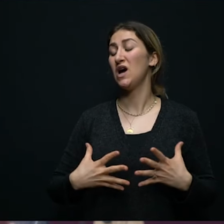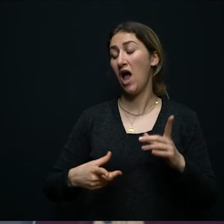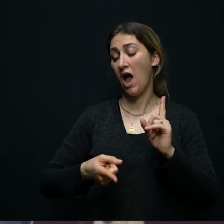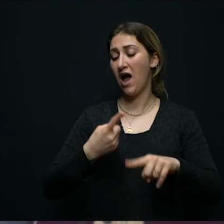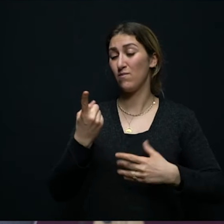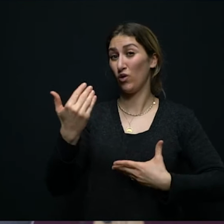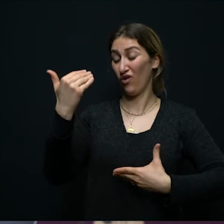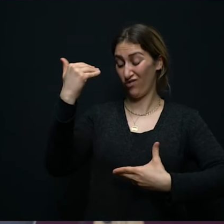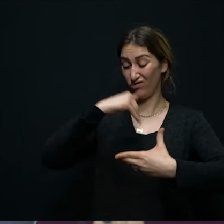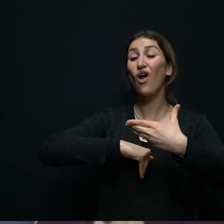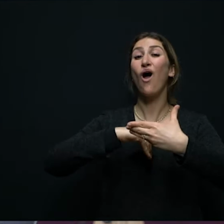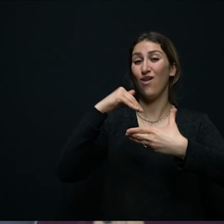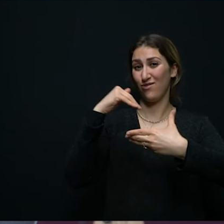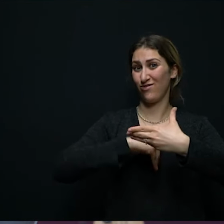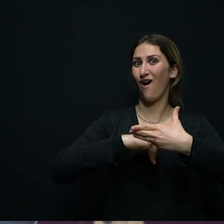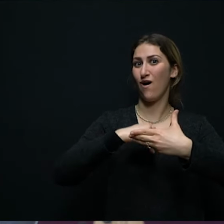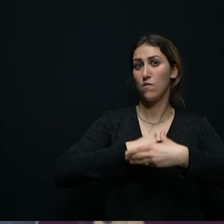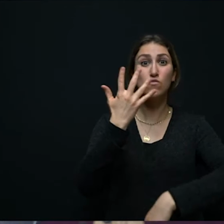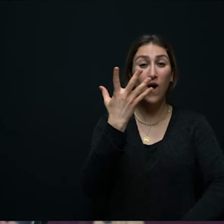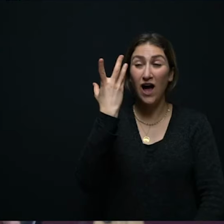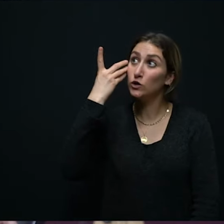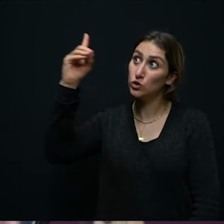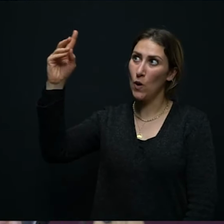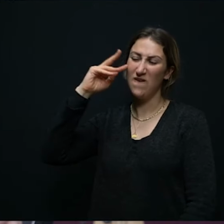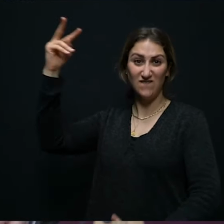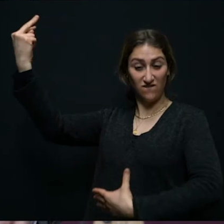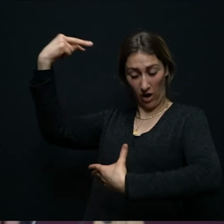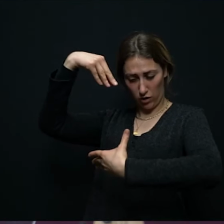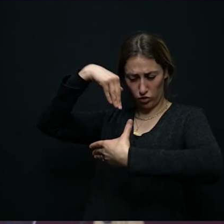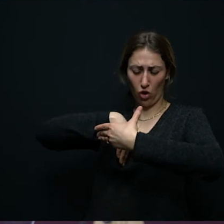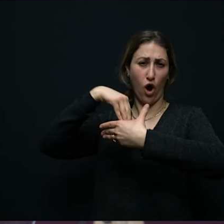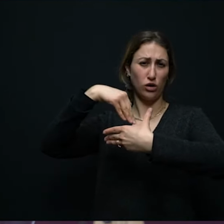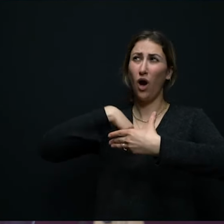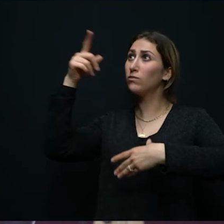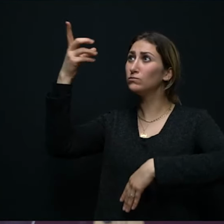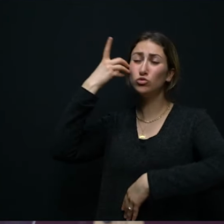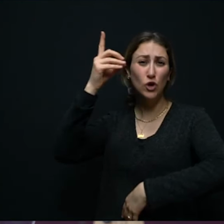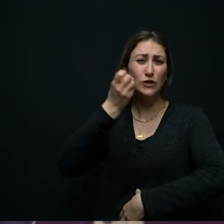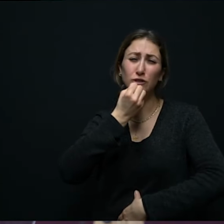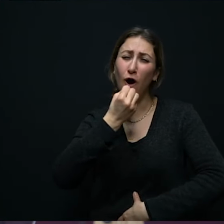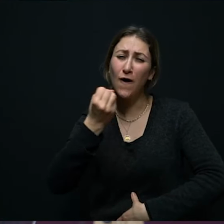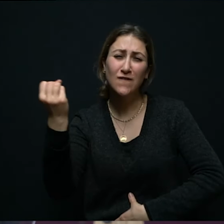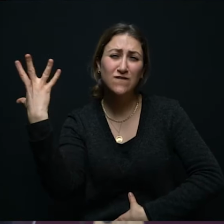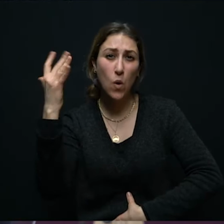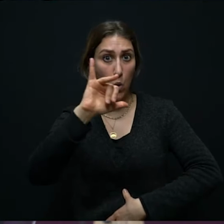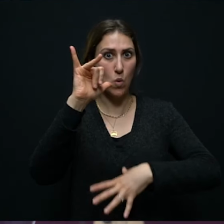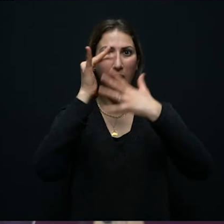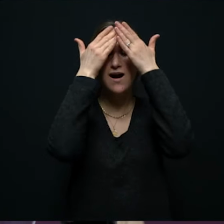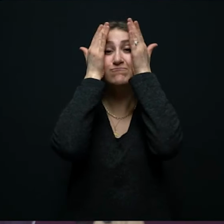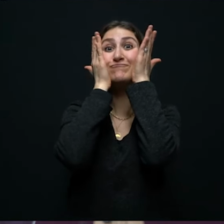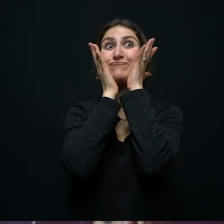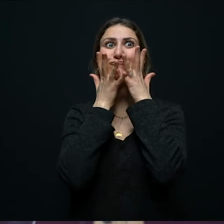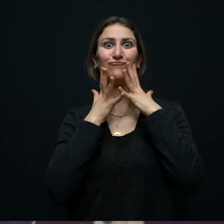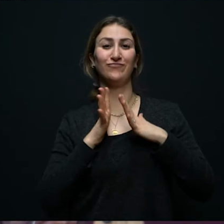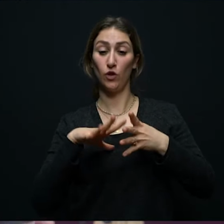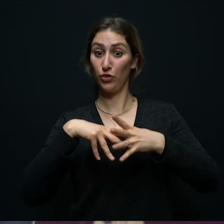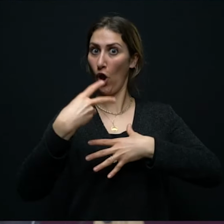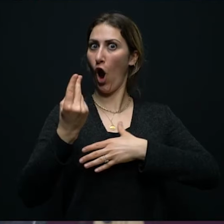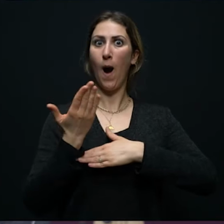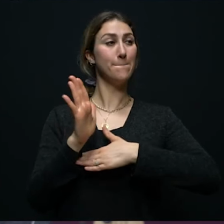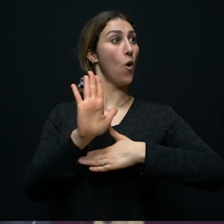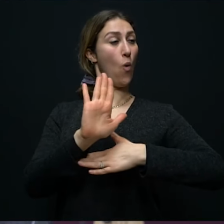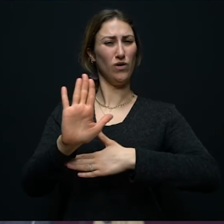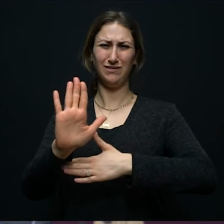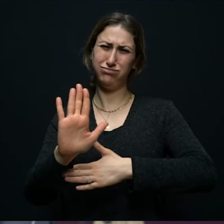dieu lui voilà intérieur et c'est pas c'est pas c'est pas ton voisin c'est pas moi qui déciderai tué prés où tu n'es pas